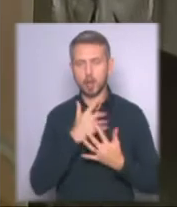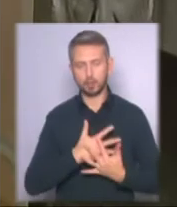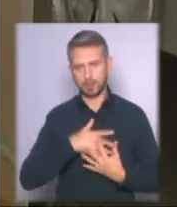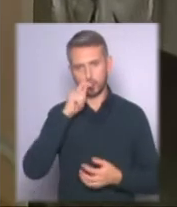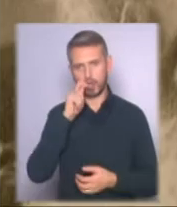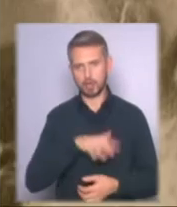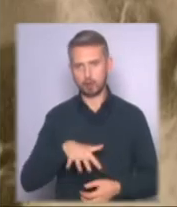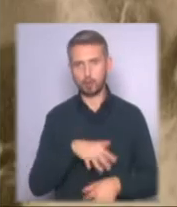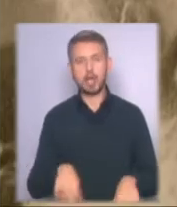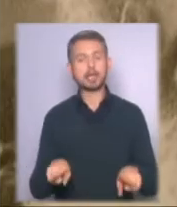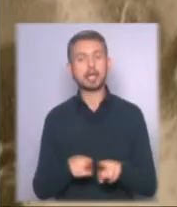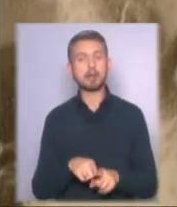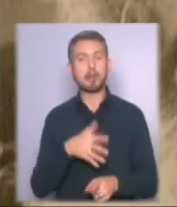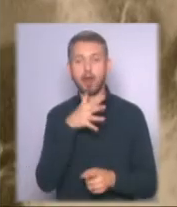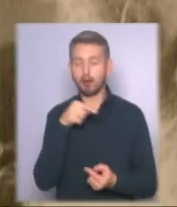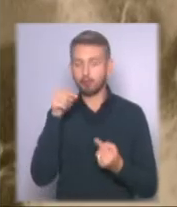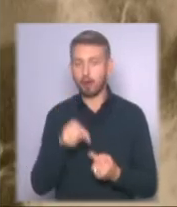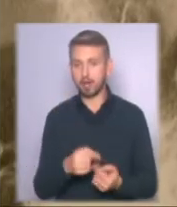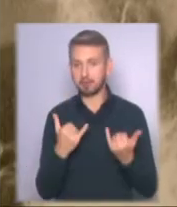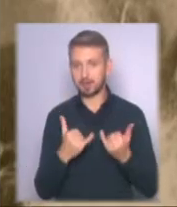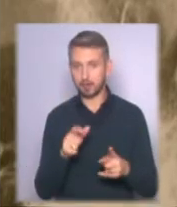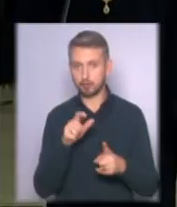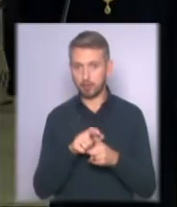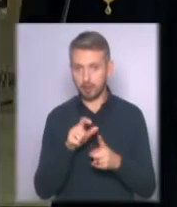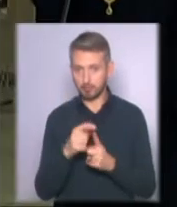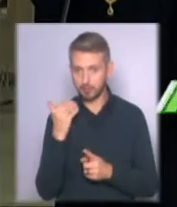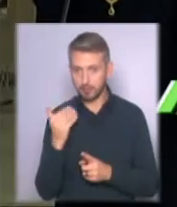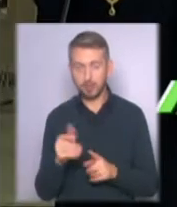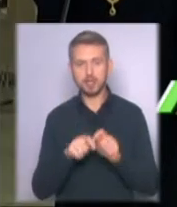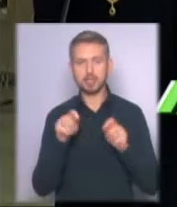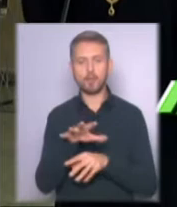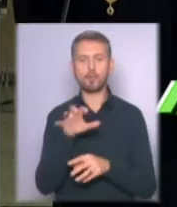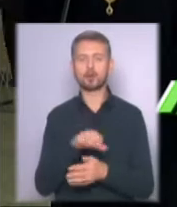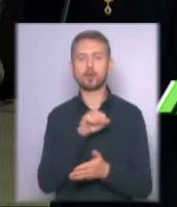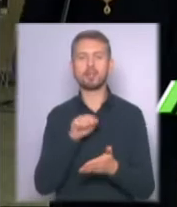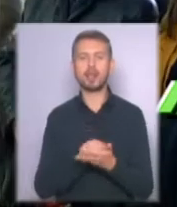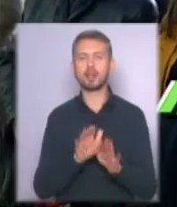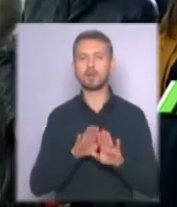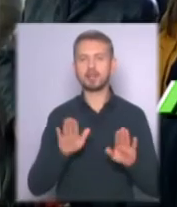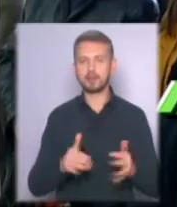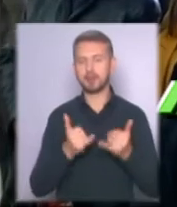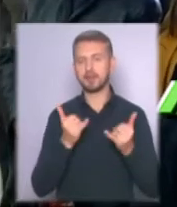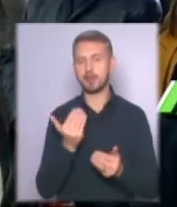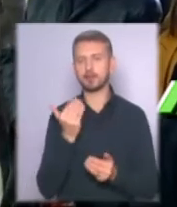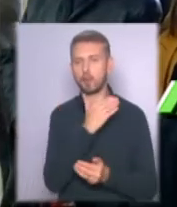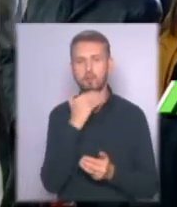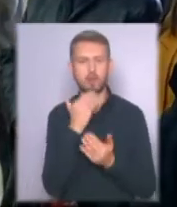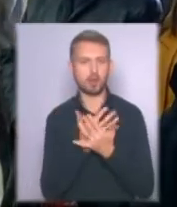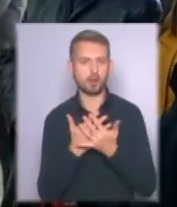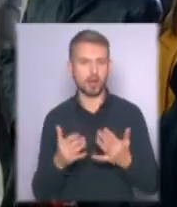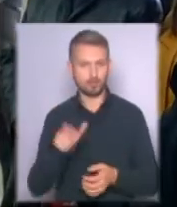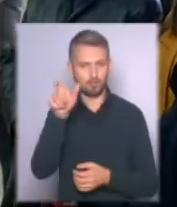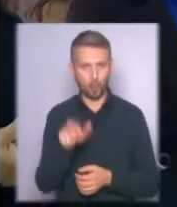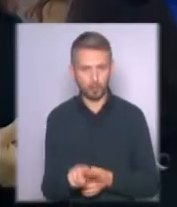Україну». Такими актуальними зараз словами Андрея Шептицького відкрилася фотодокументальна виставка, присвячена його багатогранній постаті, про